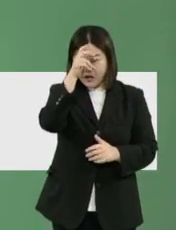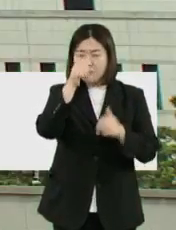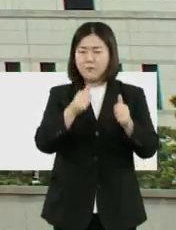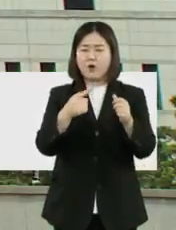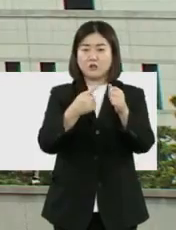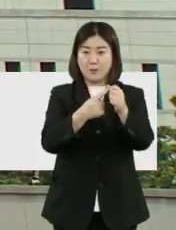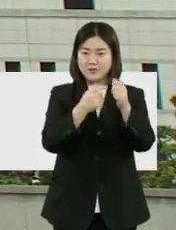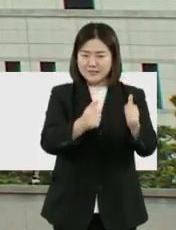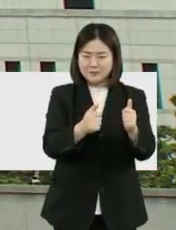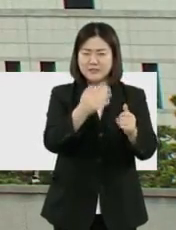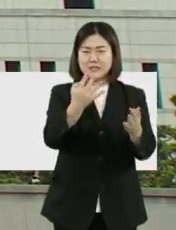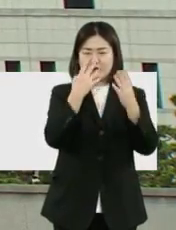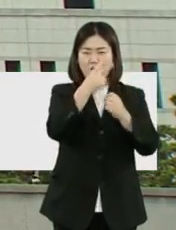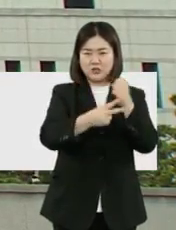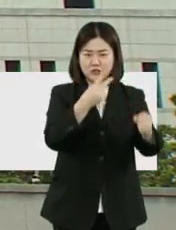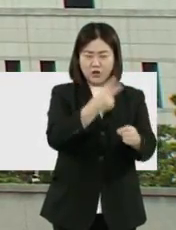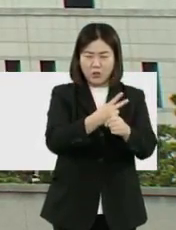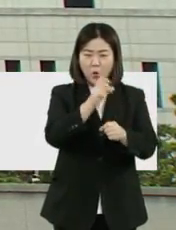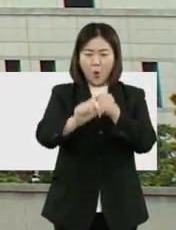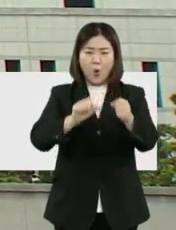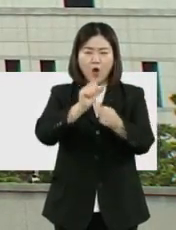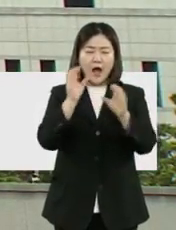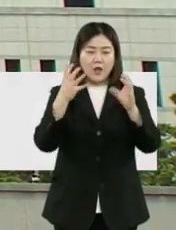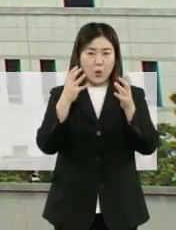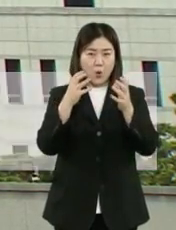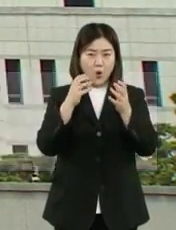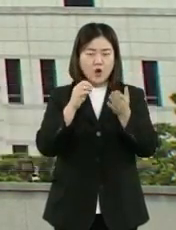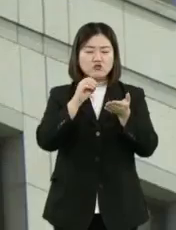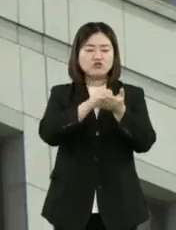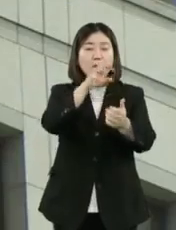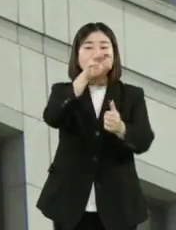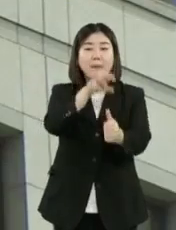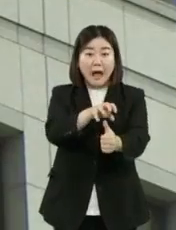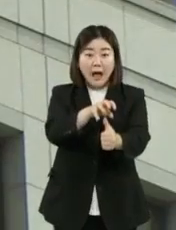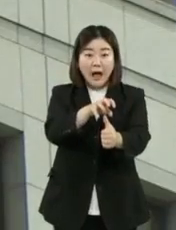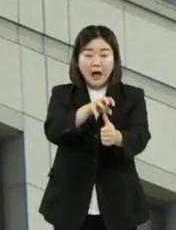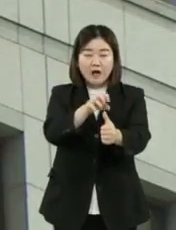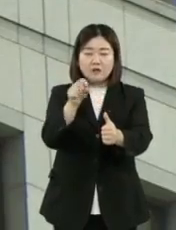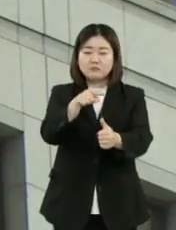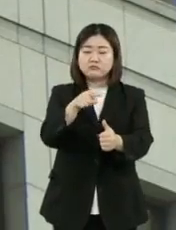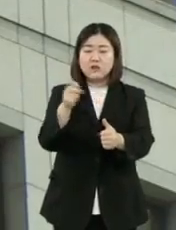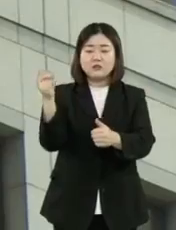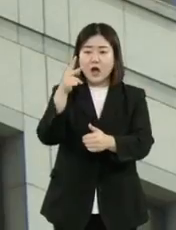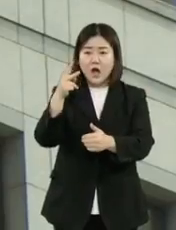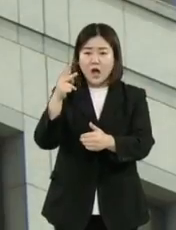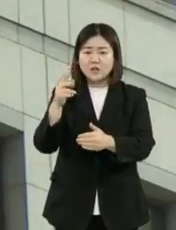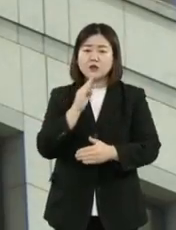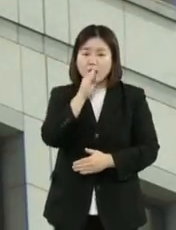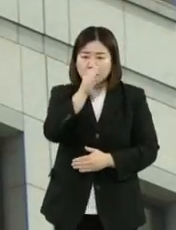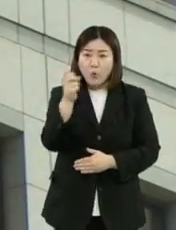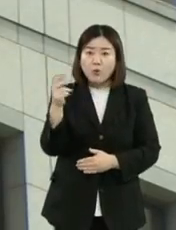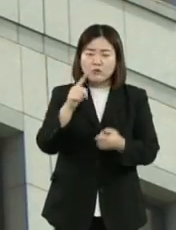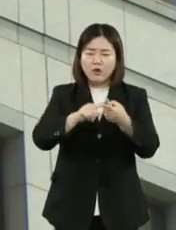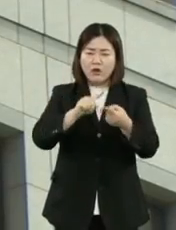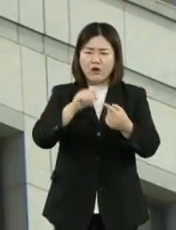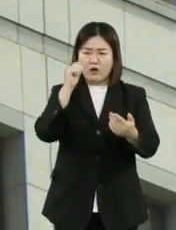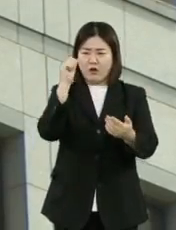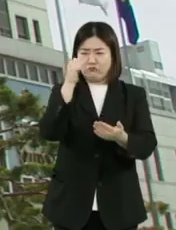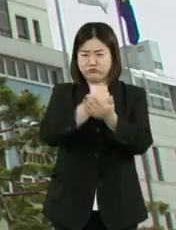1심에서 징역 2년과 5년간 아동 관련 기관 취업제한 영향을 받은 a 씨가 제기한 항소 에 대해